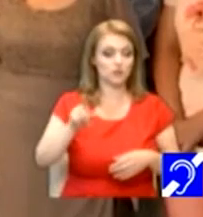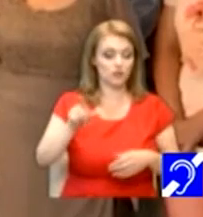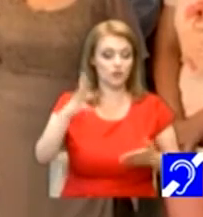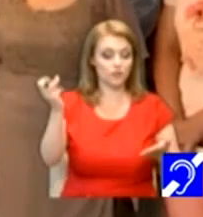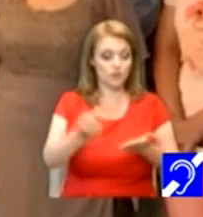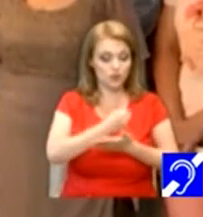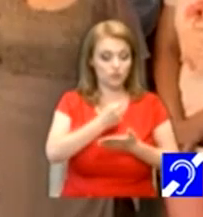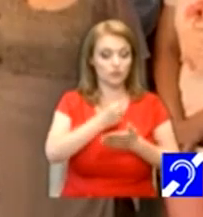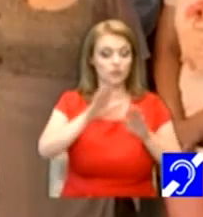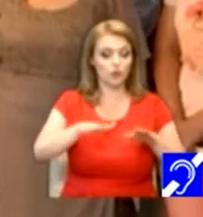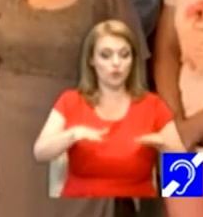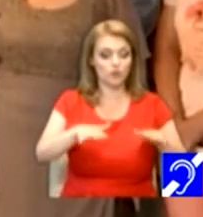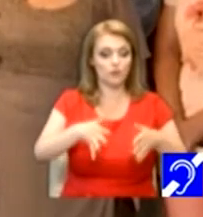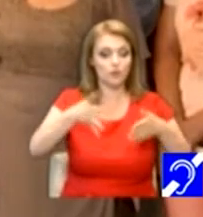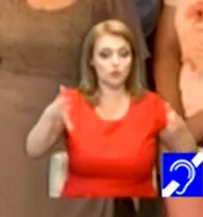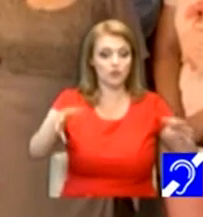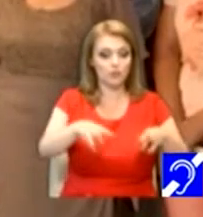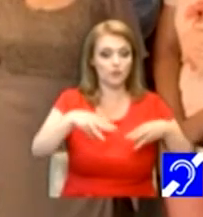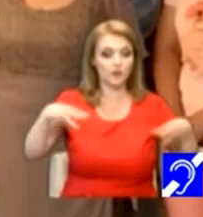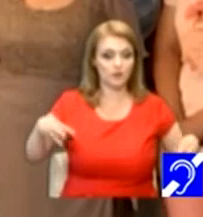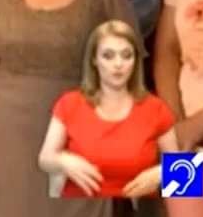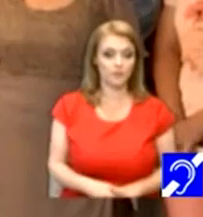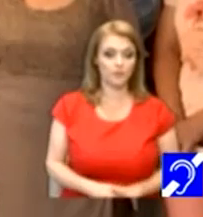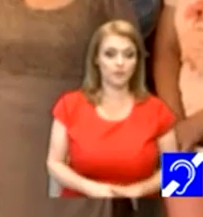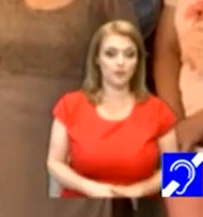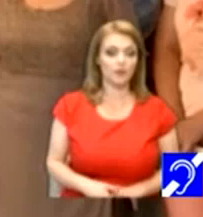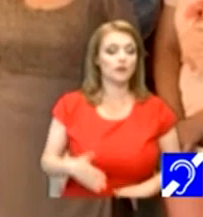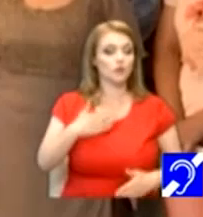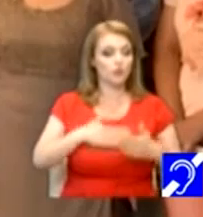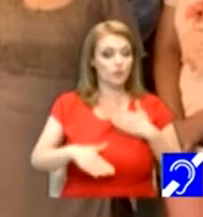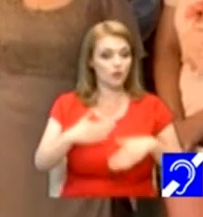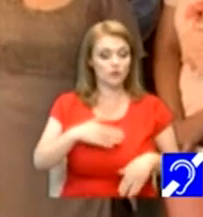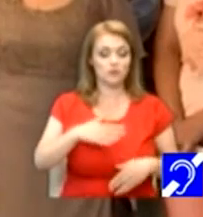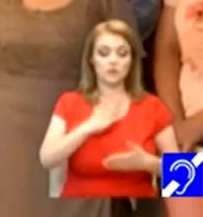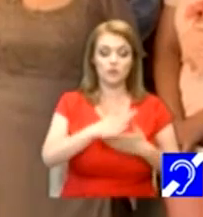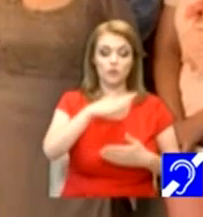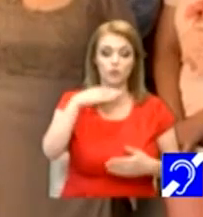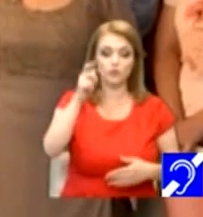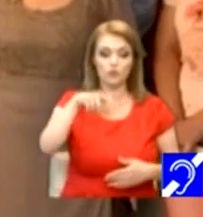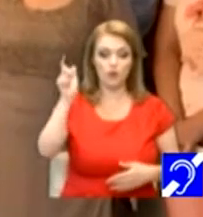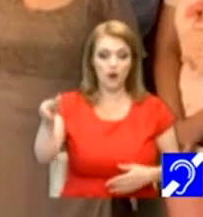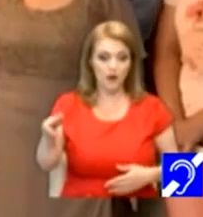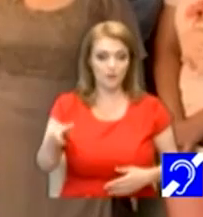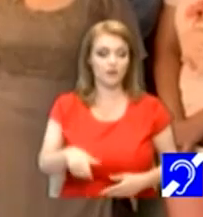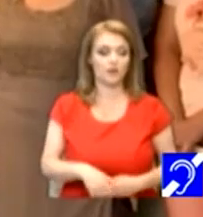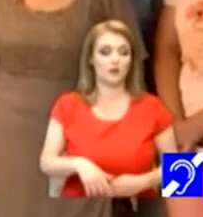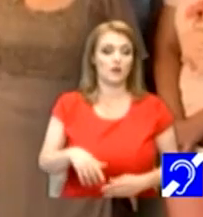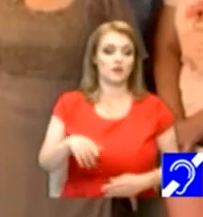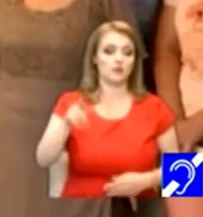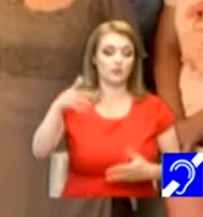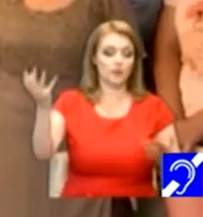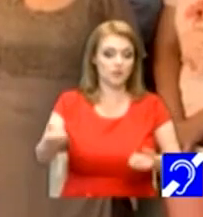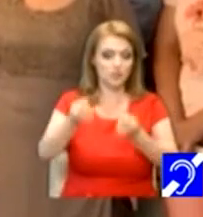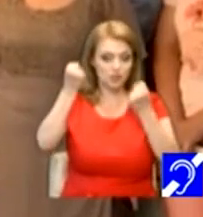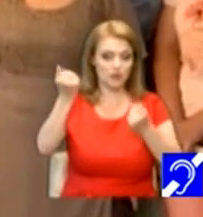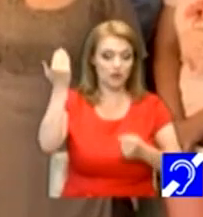Parlamentul Republicii Moldova și știm bine, mi-am spus-o și în caravană, foarte mulți oameni care susțin cauza de întregire, cauza Unirii